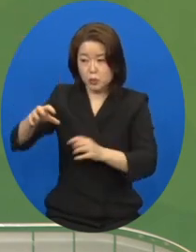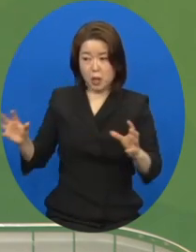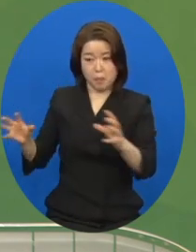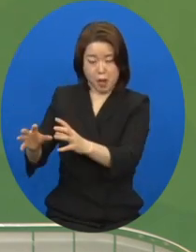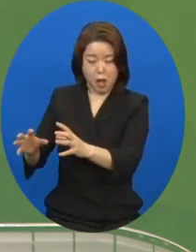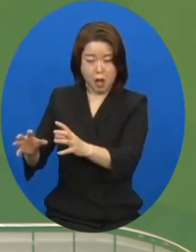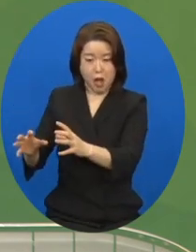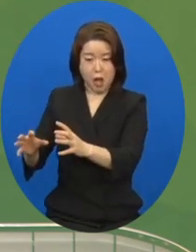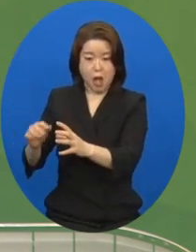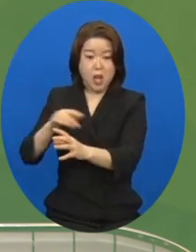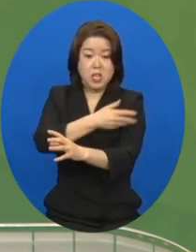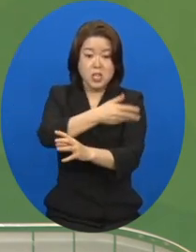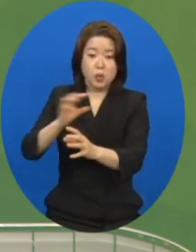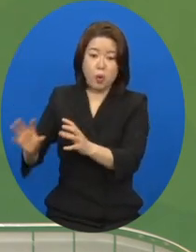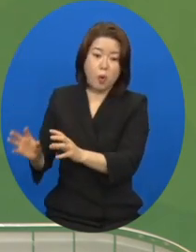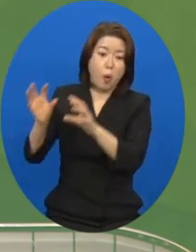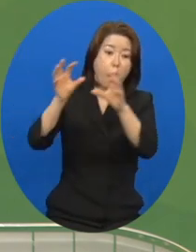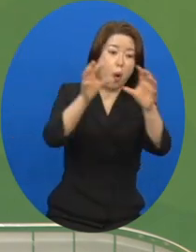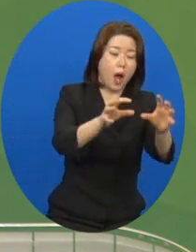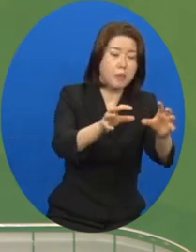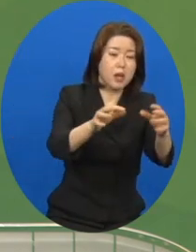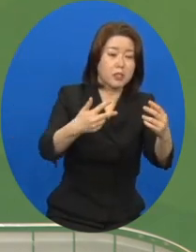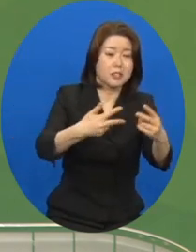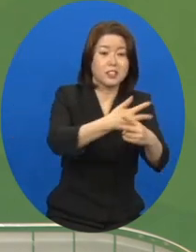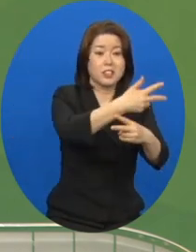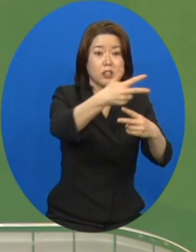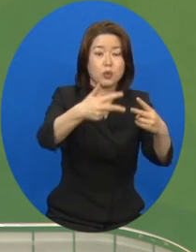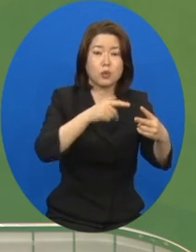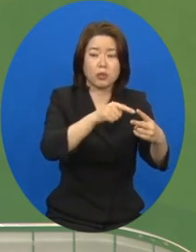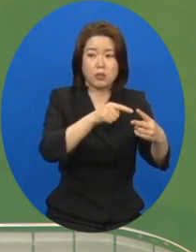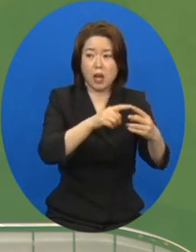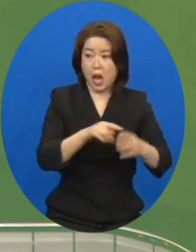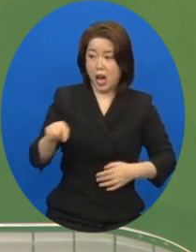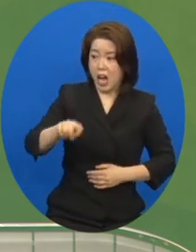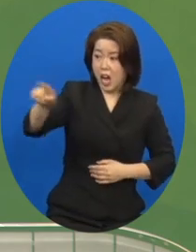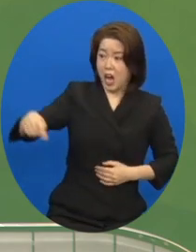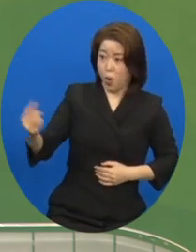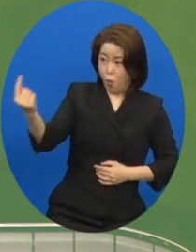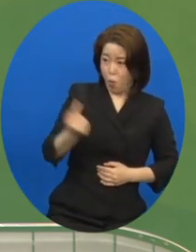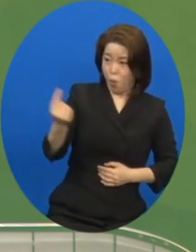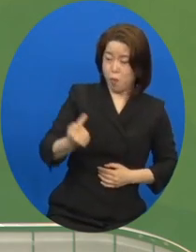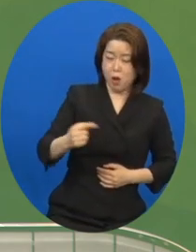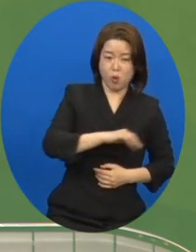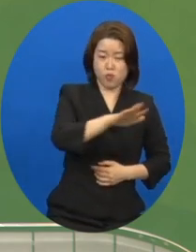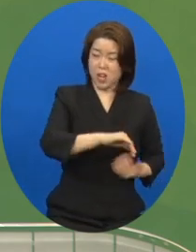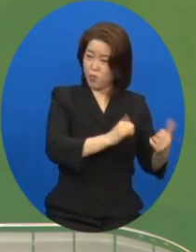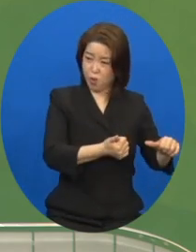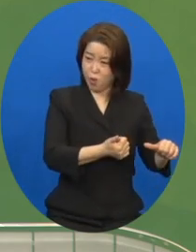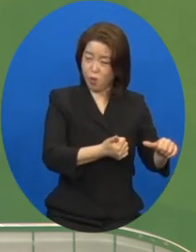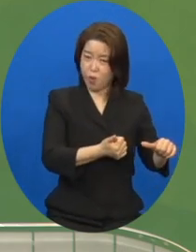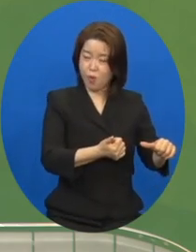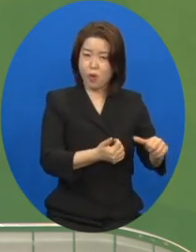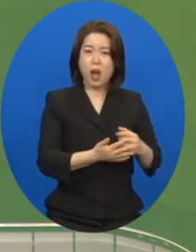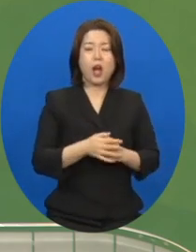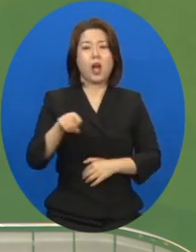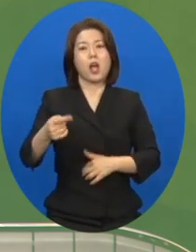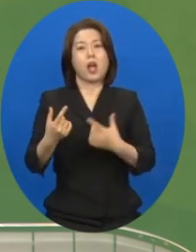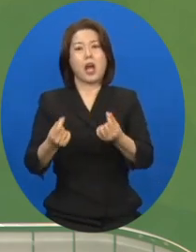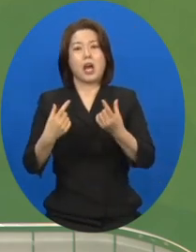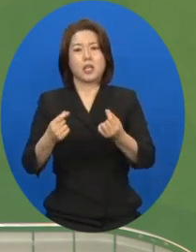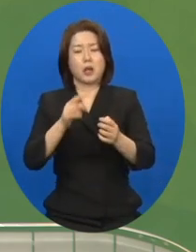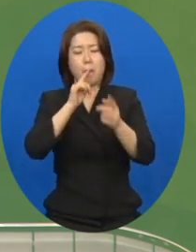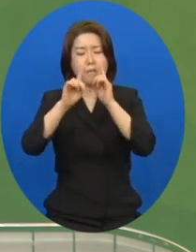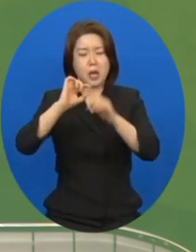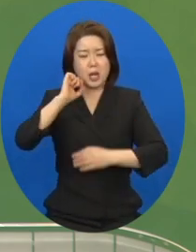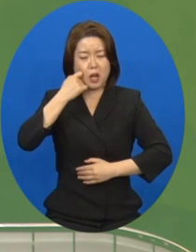건너면 여리고성이에요. 저 사람들이 건너오면 우리 다 죽는 거 아니야? 이런 말할 수